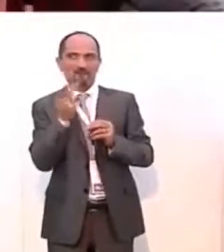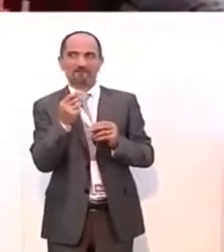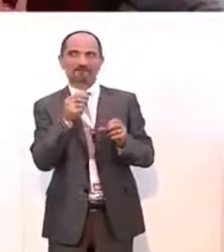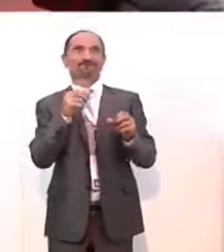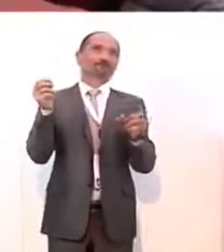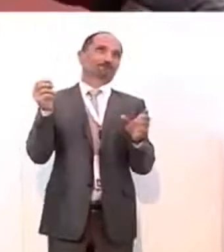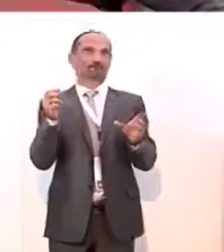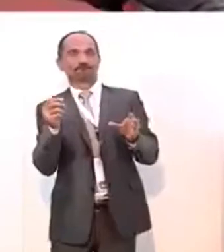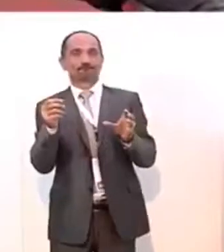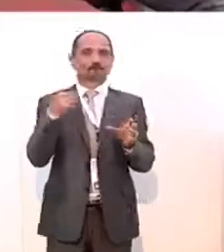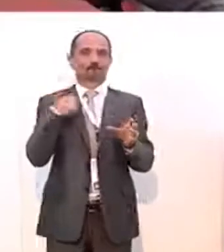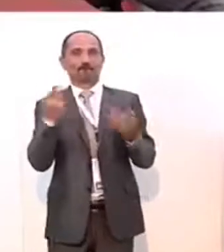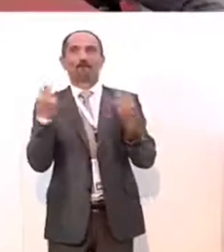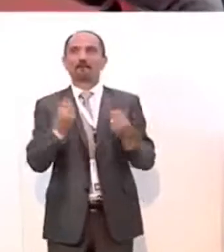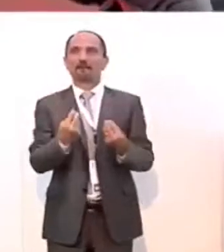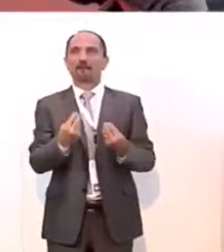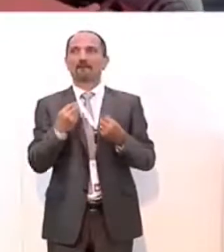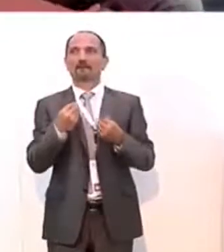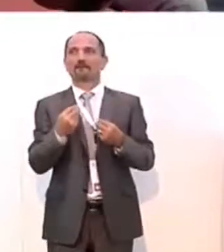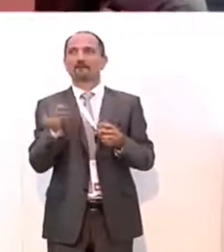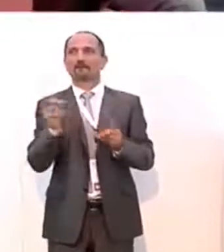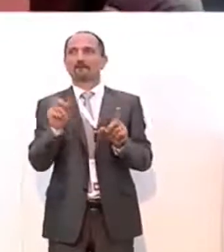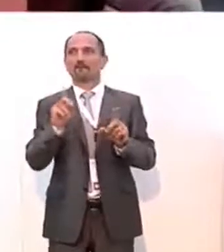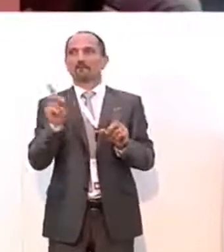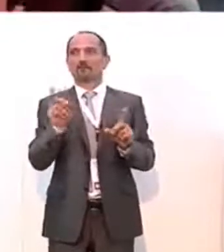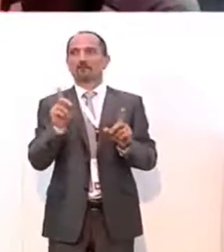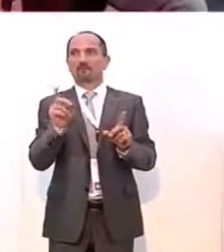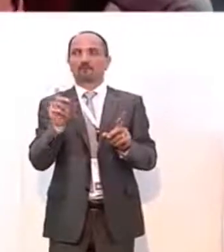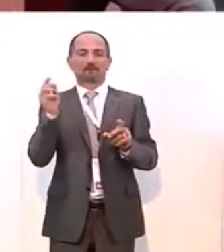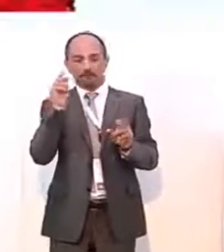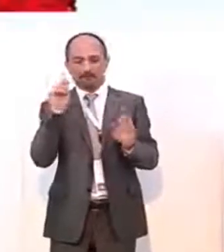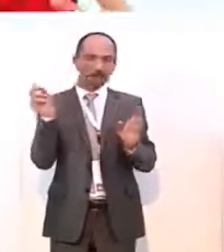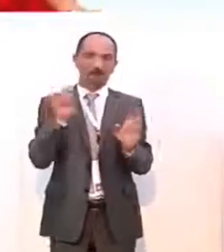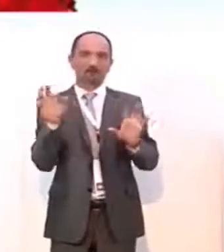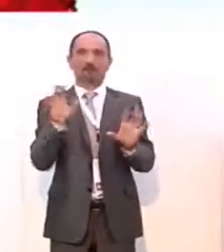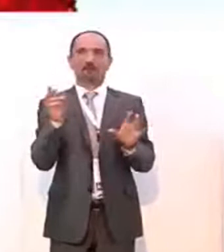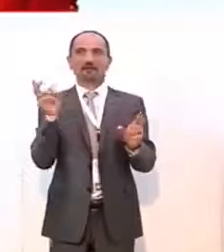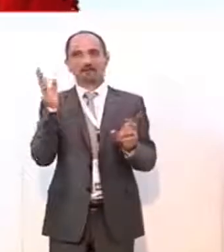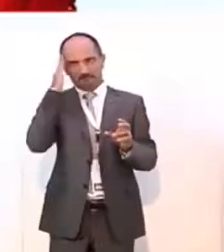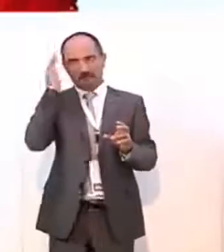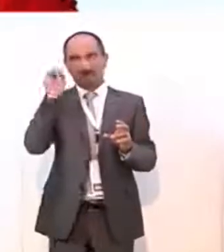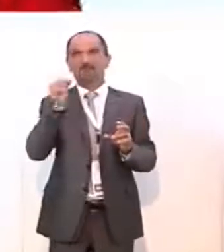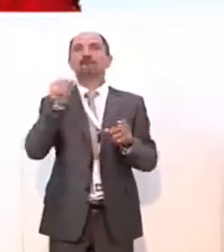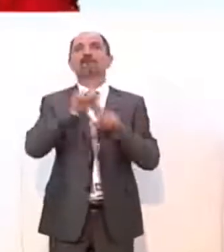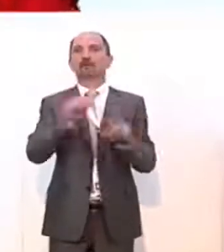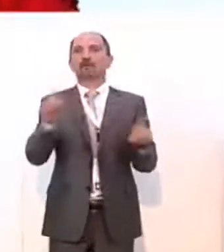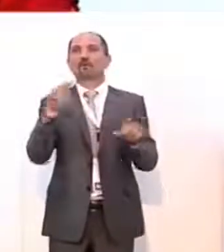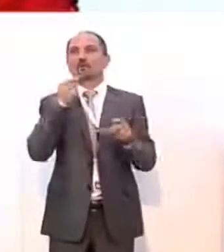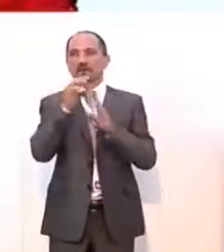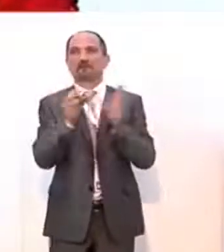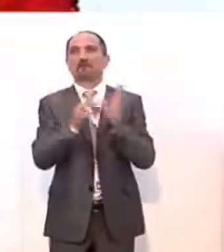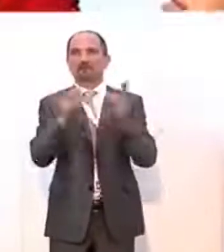un po' la testa, perché? Me lo spiega? Non è che ho scosso la testa, perché poi i dati che lei ha detto sono